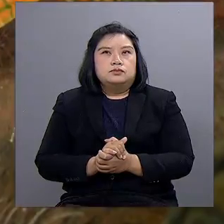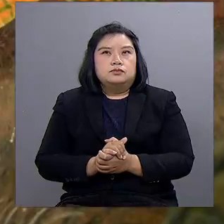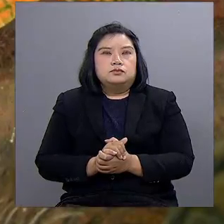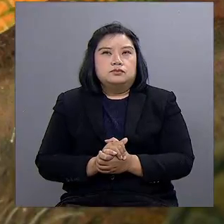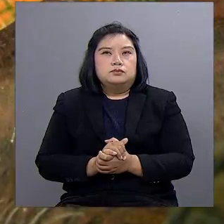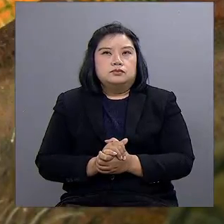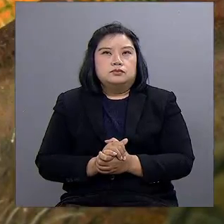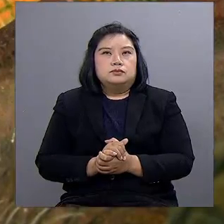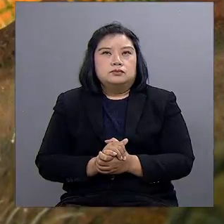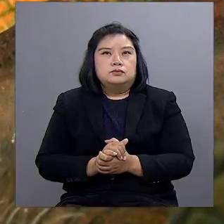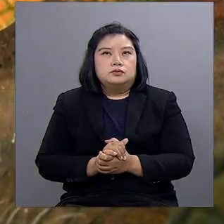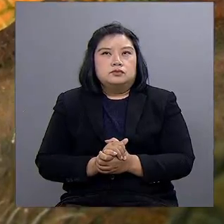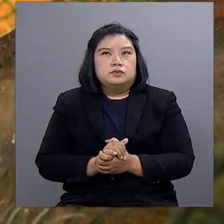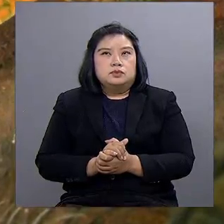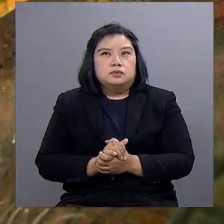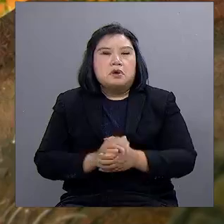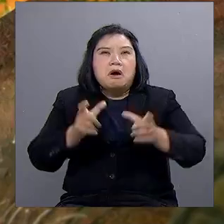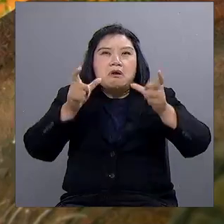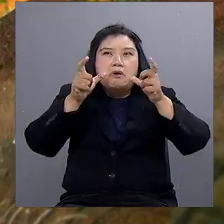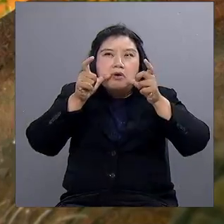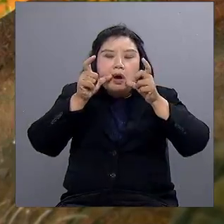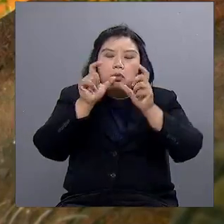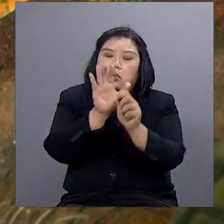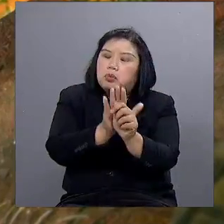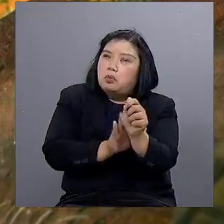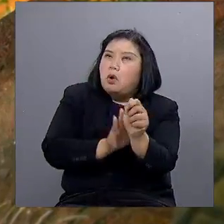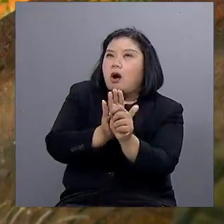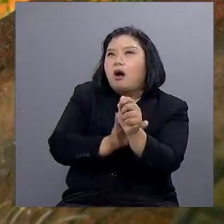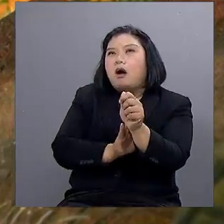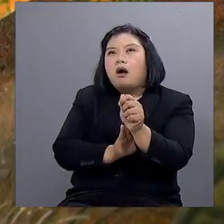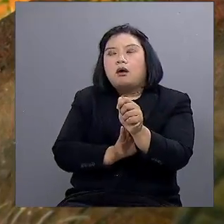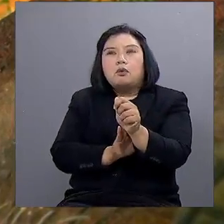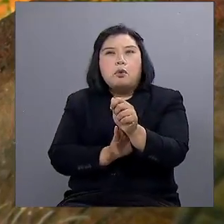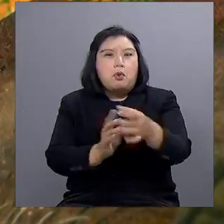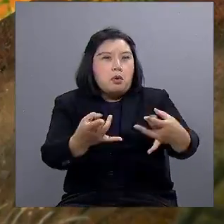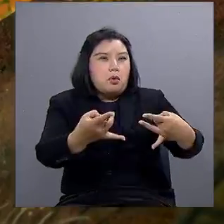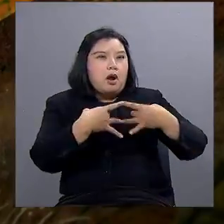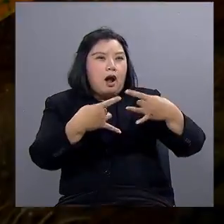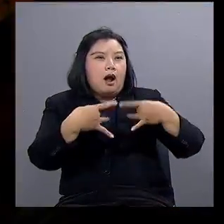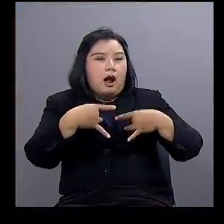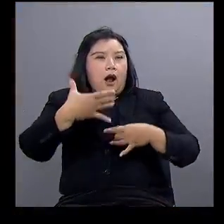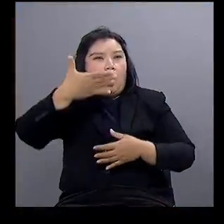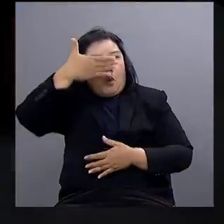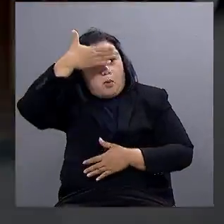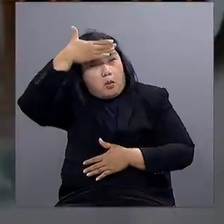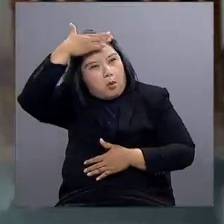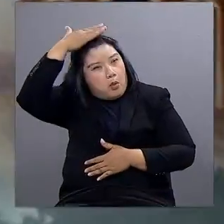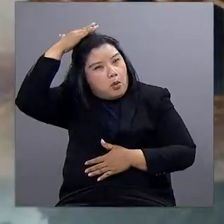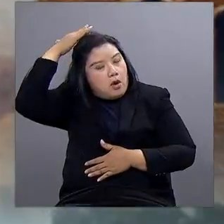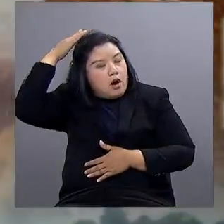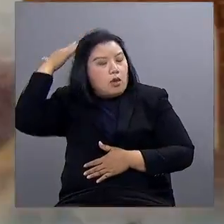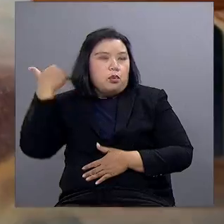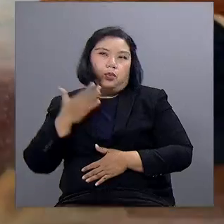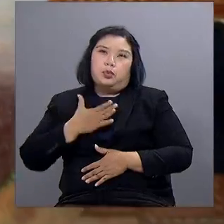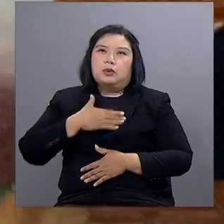นนทกผู้น่าสงสารถูกเทวดาแกล้งถอนผมจนหัวโล้นทำให้รู้สึกน้อยใจนักมันจึงมาร้